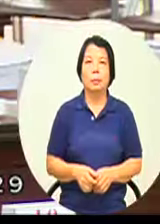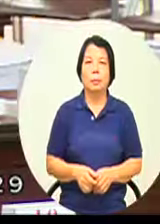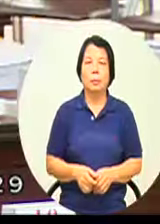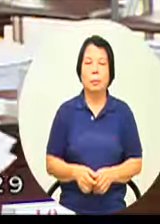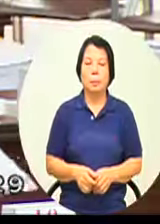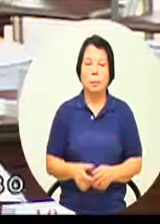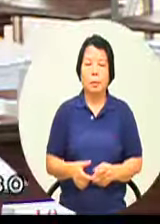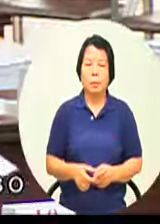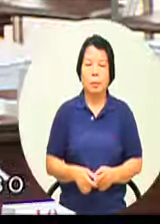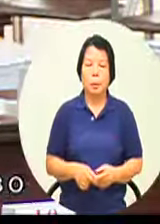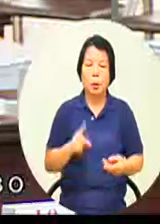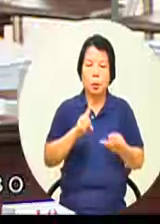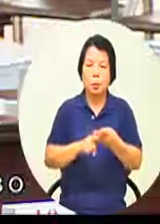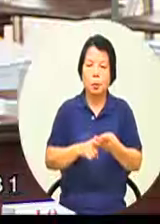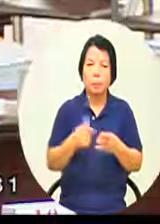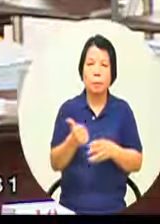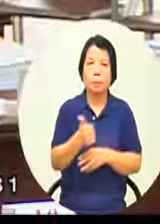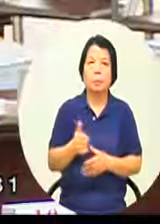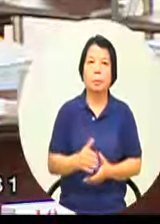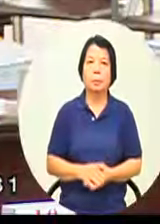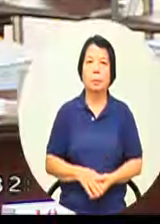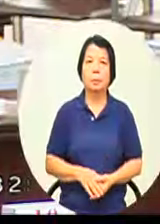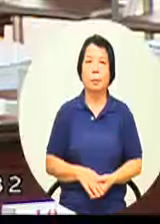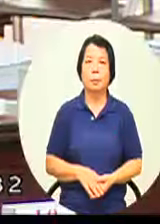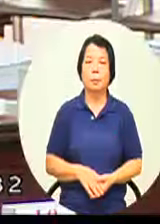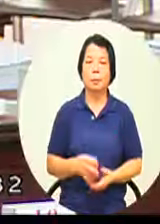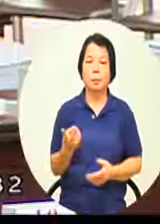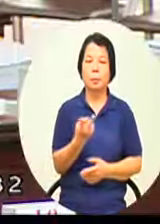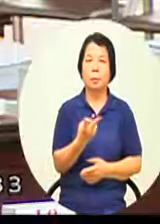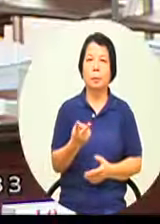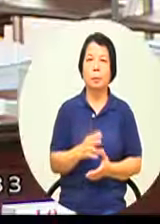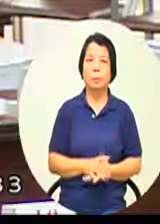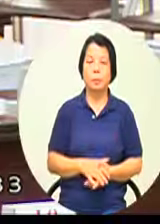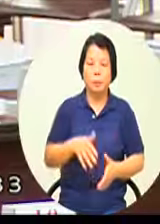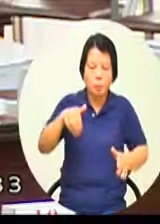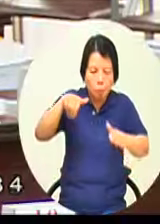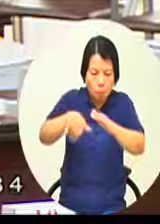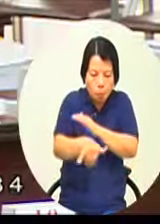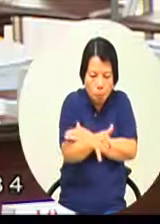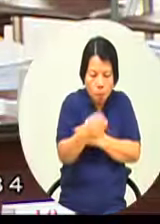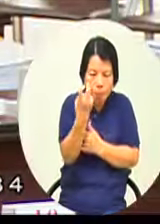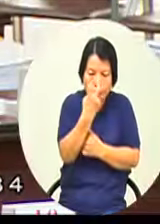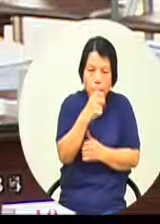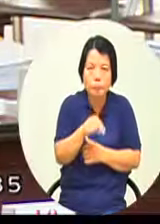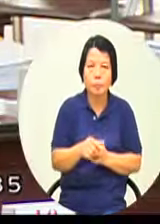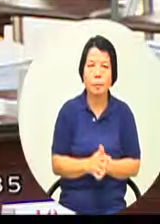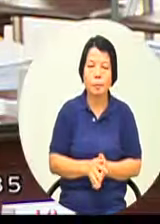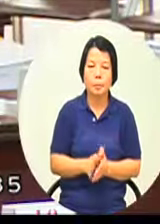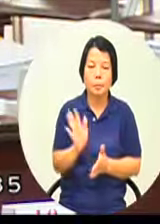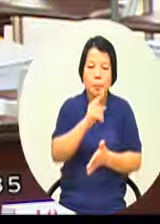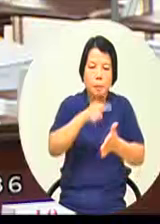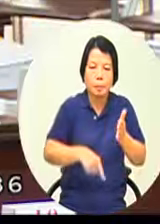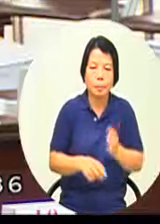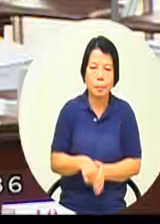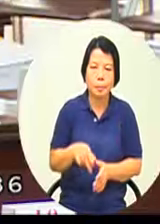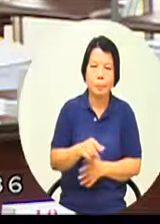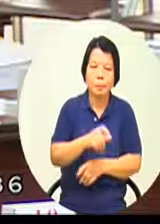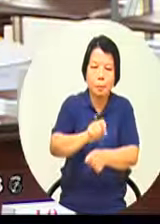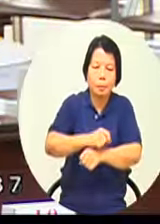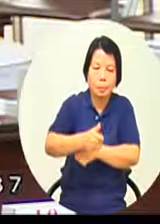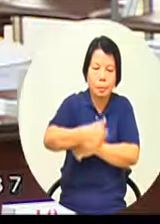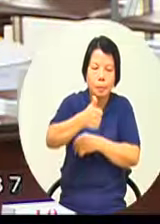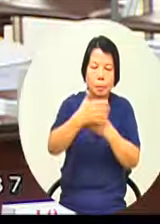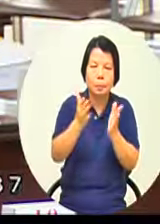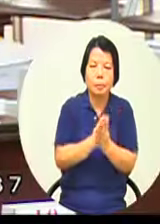一个王建胜的，因两落去看， 实在不简单的科长啊，跟那些承办人员